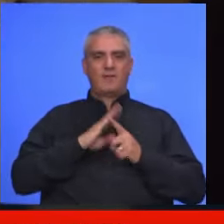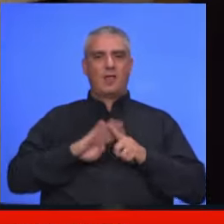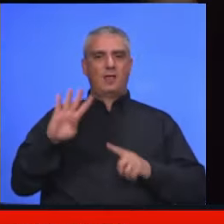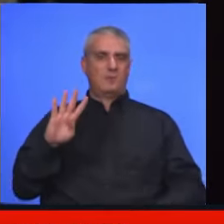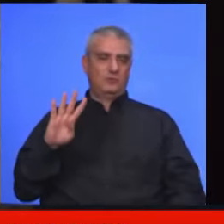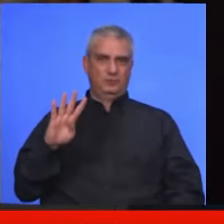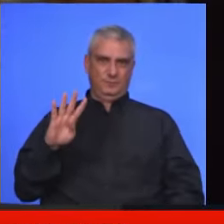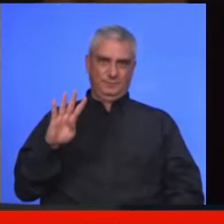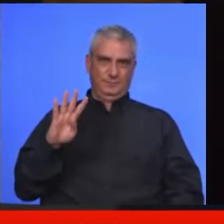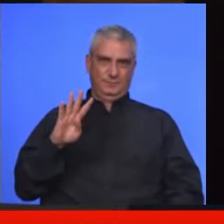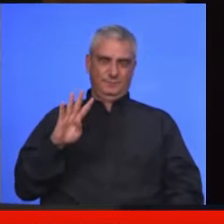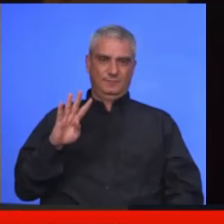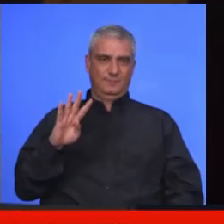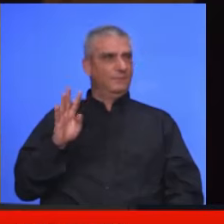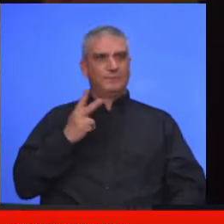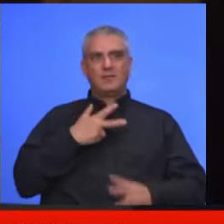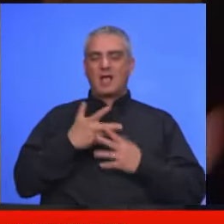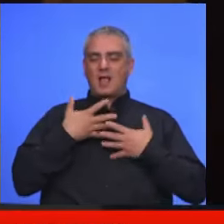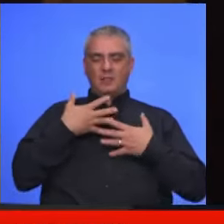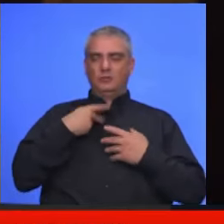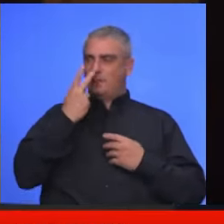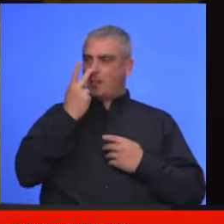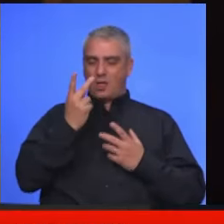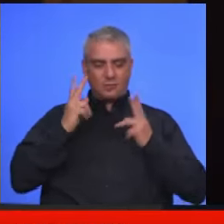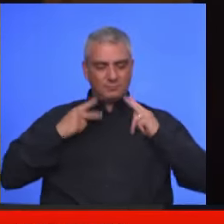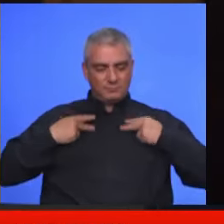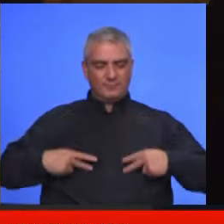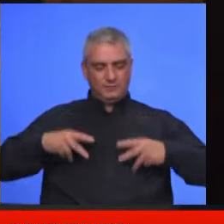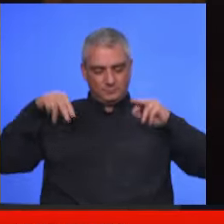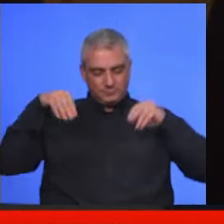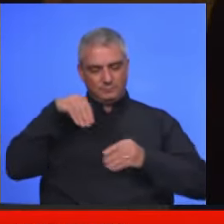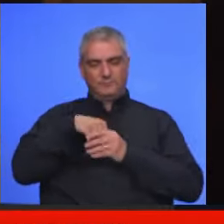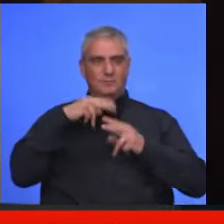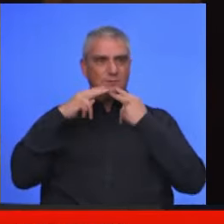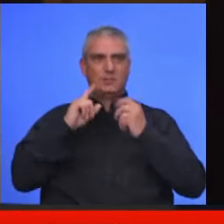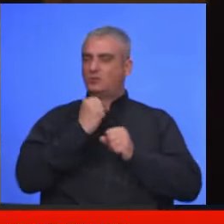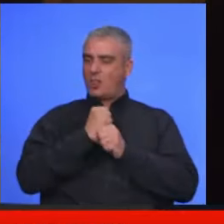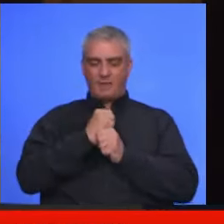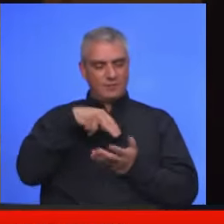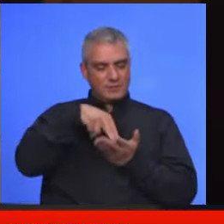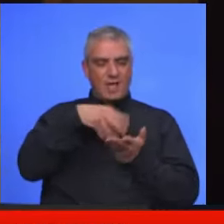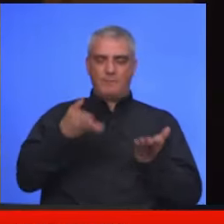כאילו. רק על לנשום הזה, לראות אותו פיזית, נמצא בתוך המסעדה, שלא יעבוד, שיהיה פה, יעמוד פה.